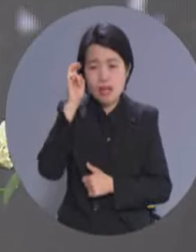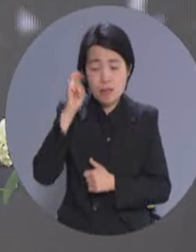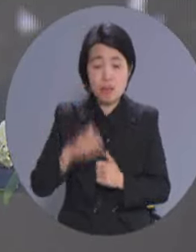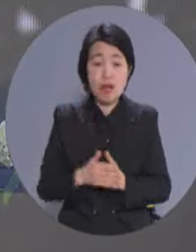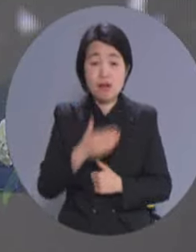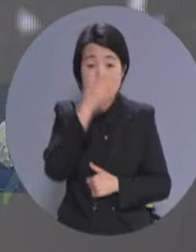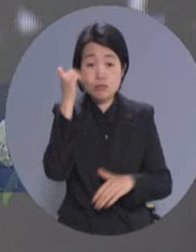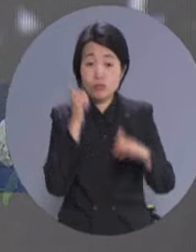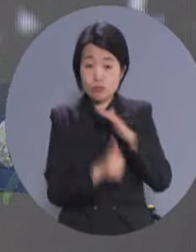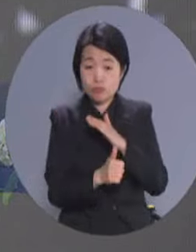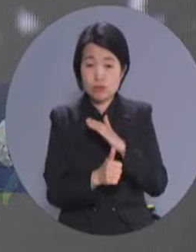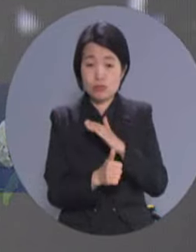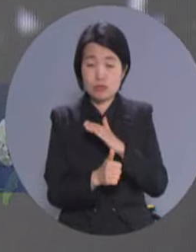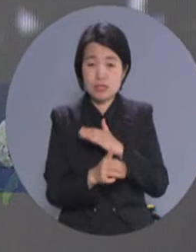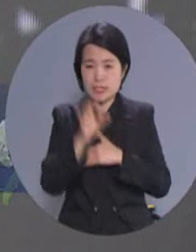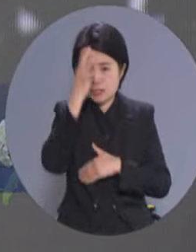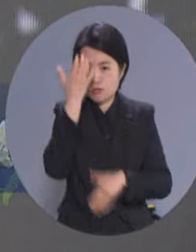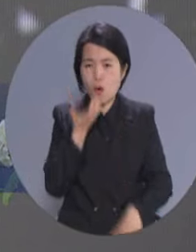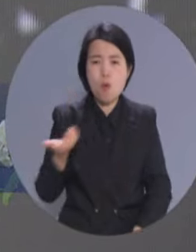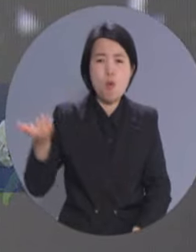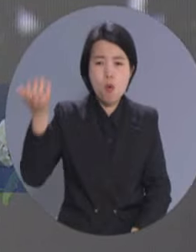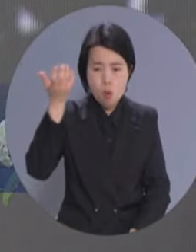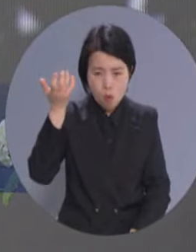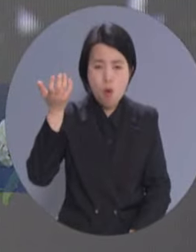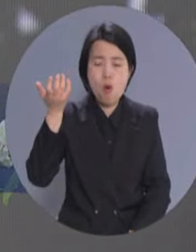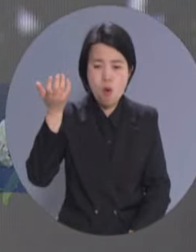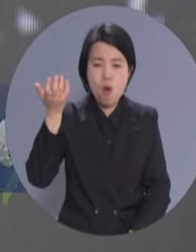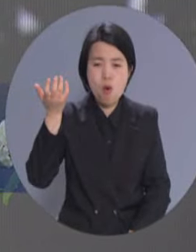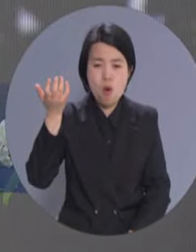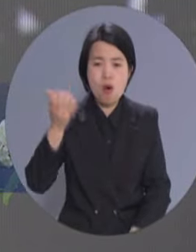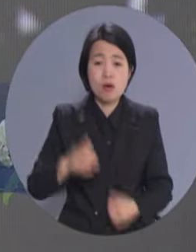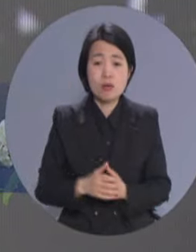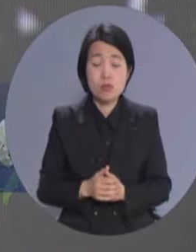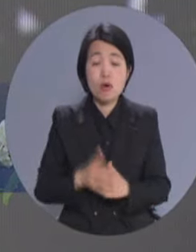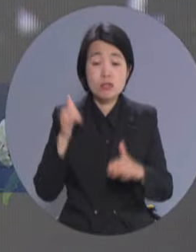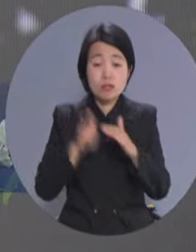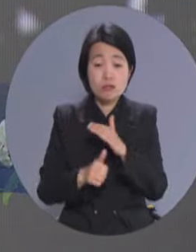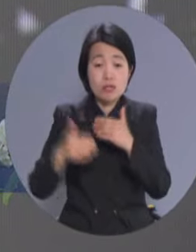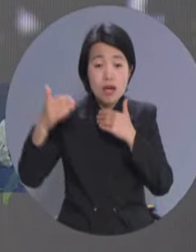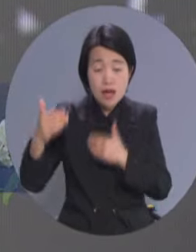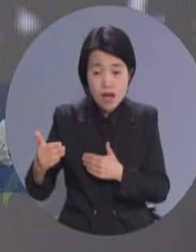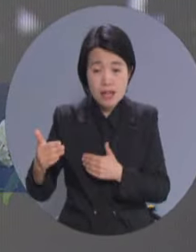상당히 많이 올라온 게 또 고무적이고 그 선수들이